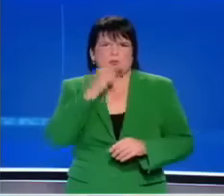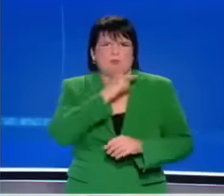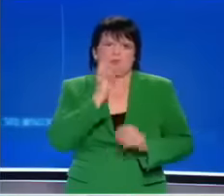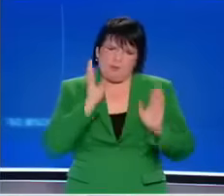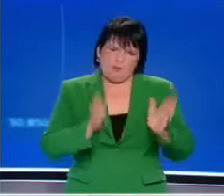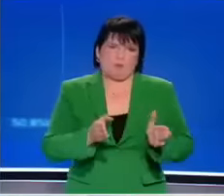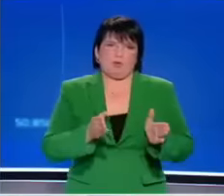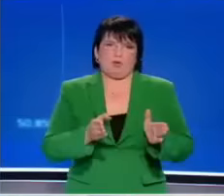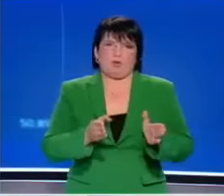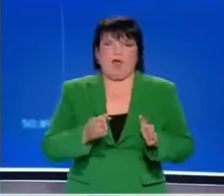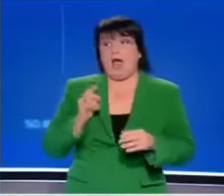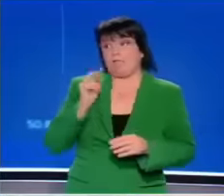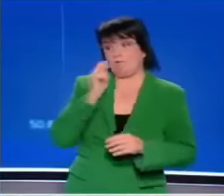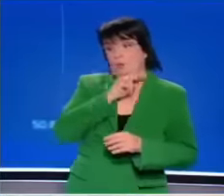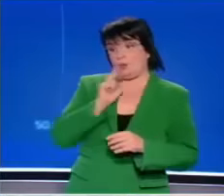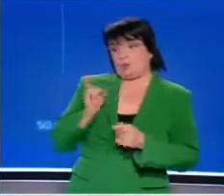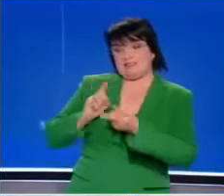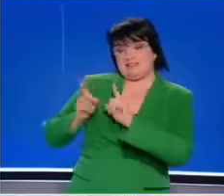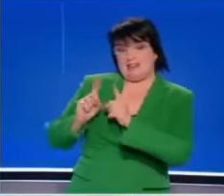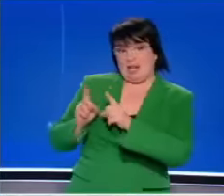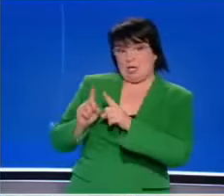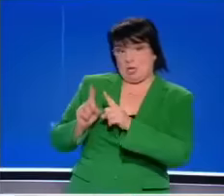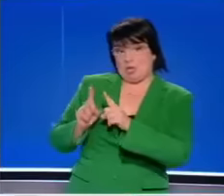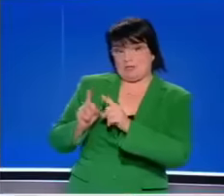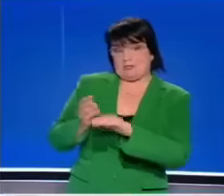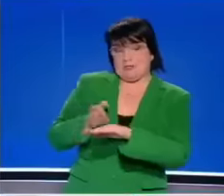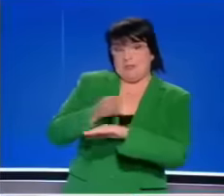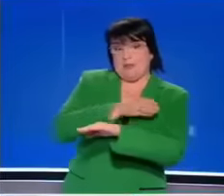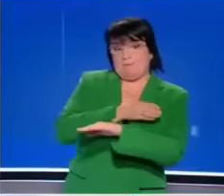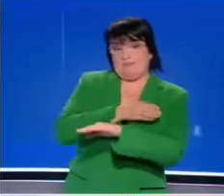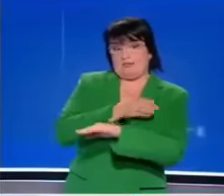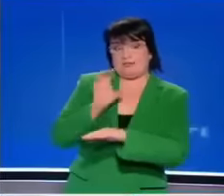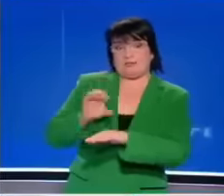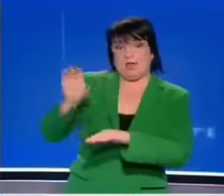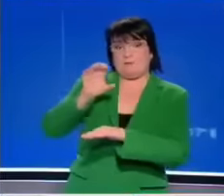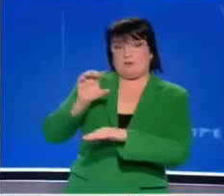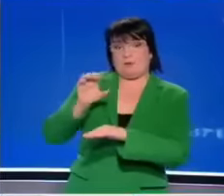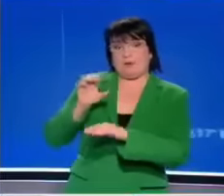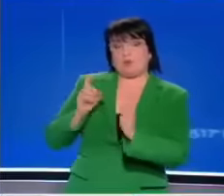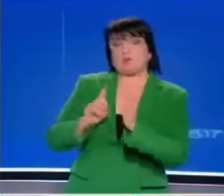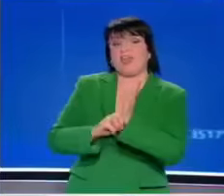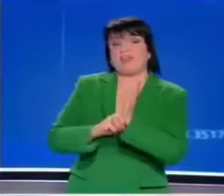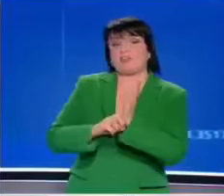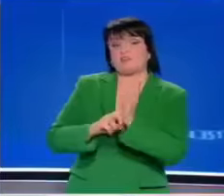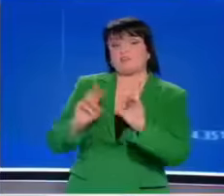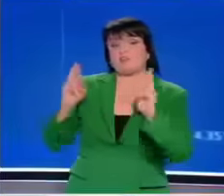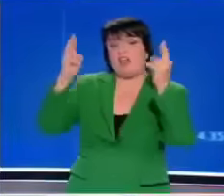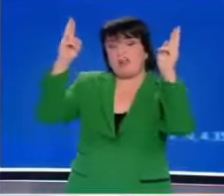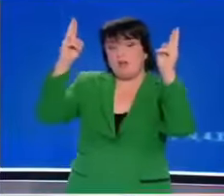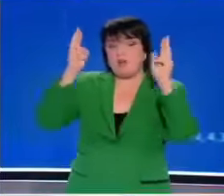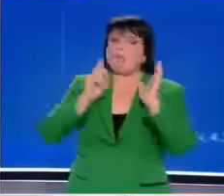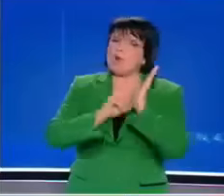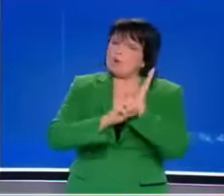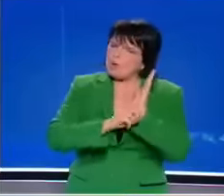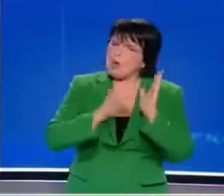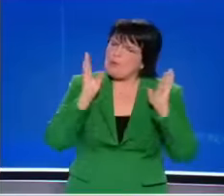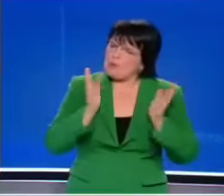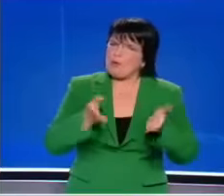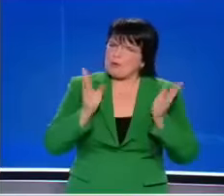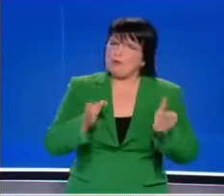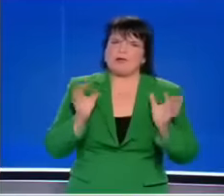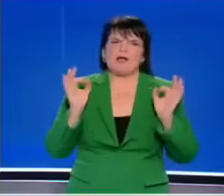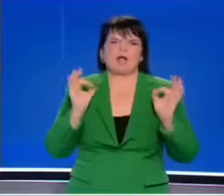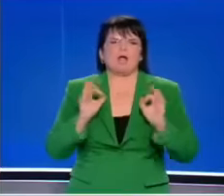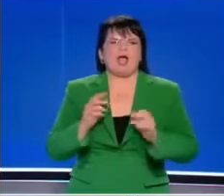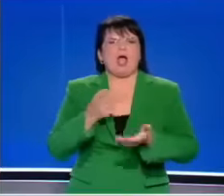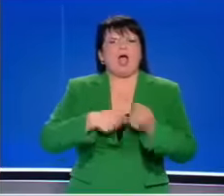θέλει αυτό μπορεί να το κάνει χωρίς να κάνει μία συνεννόηση ας πούμε με την με τους ευρωπαϊκούς θεσμούς ενέ μπορεί να να το νομοθετήσει κανονικά όπως επίσης η